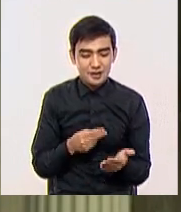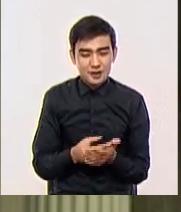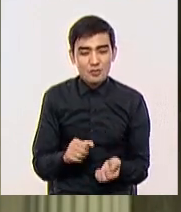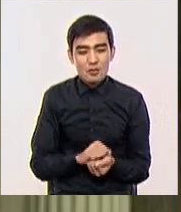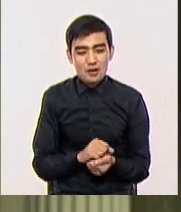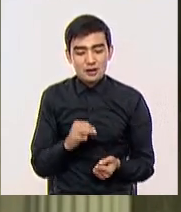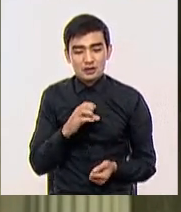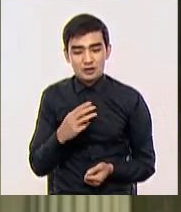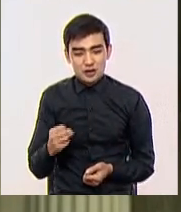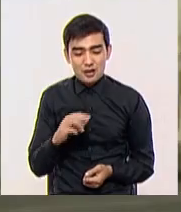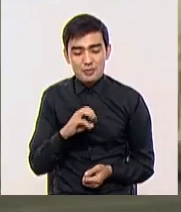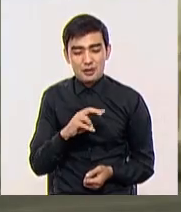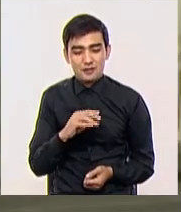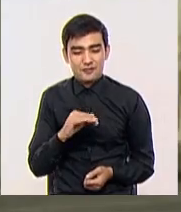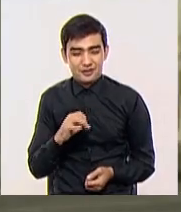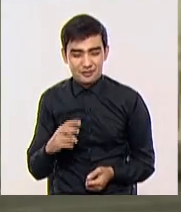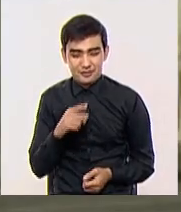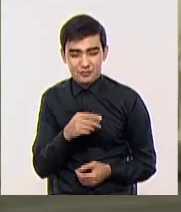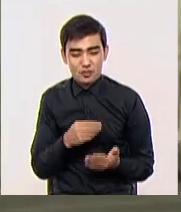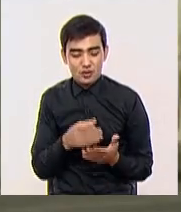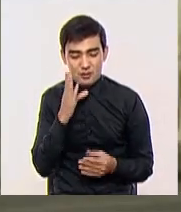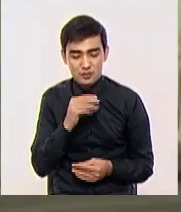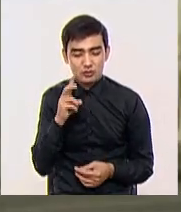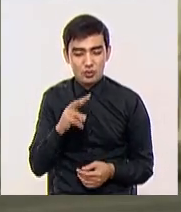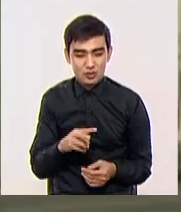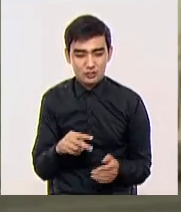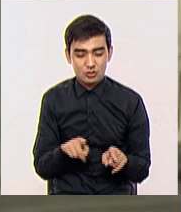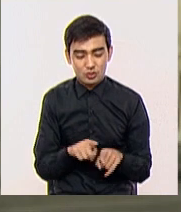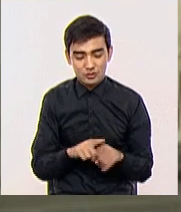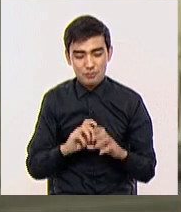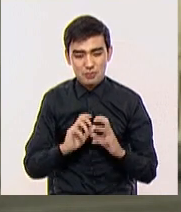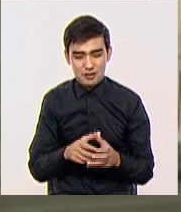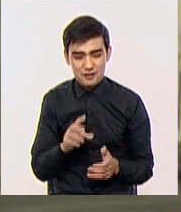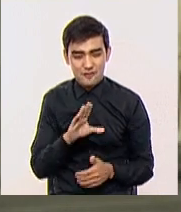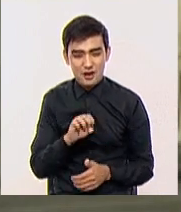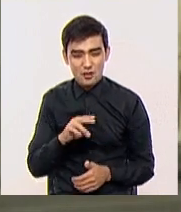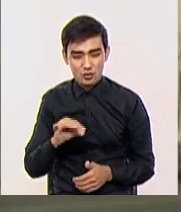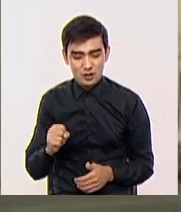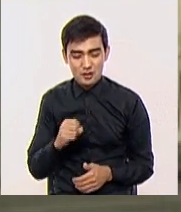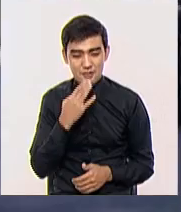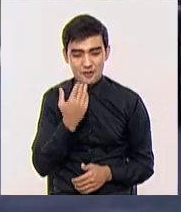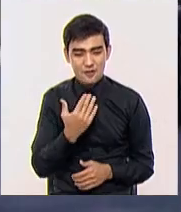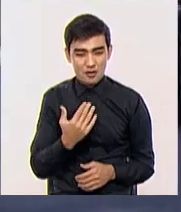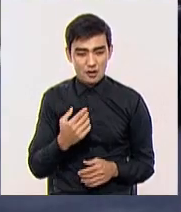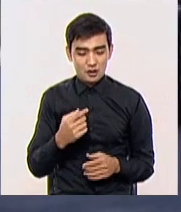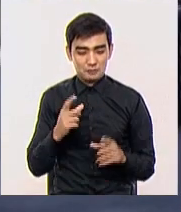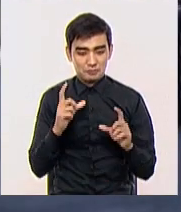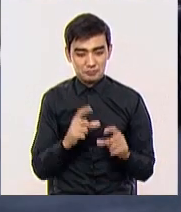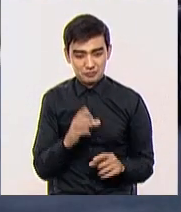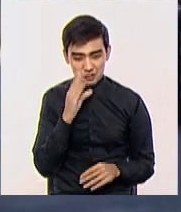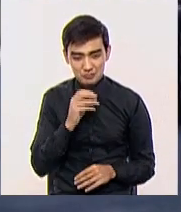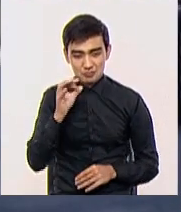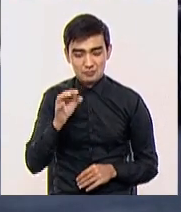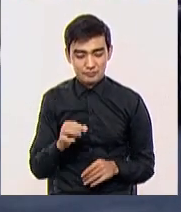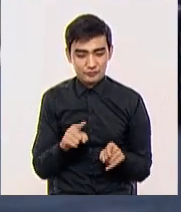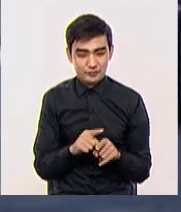Минфина США и будет угрожать резервному статусу доллара как мировой валюты. Американский кредитный рейтинг будет снижен, процентные ставки поднимутся